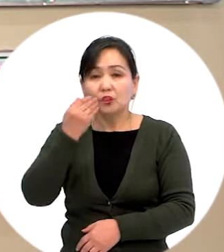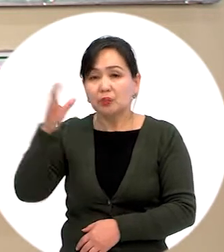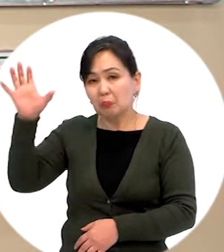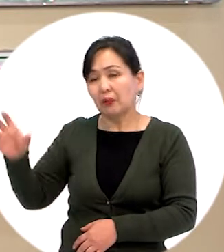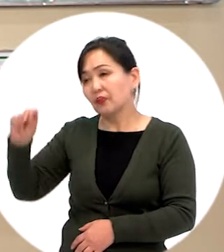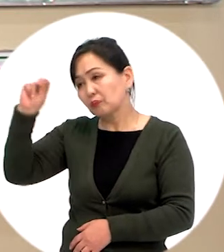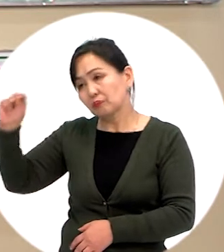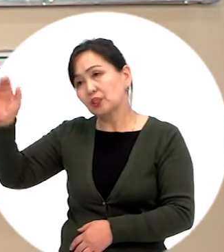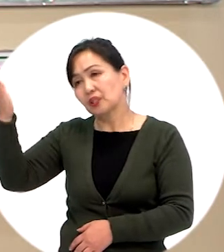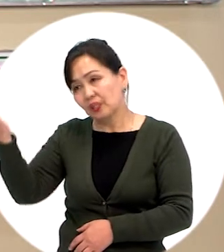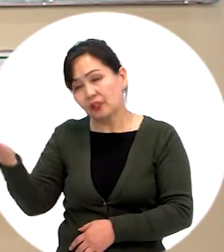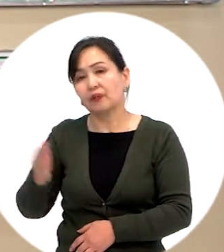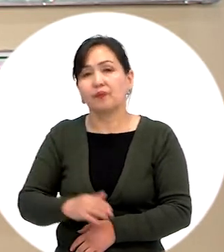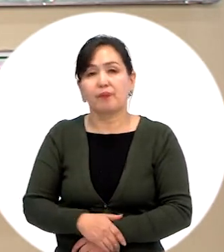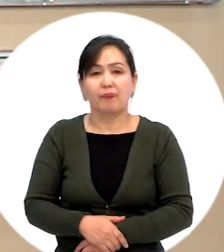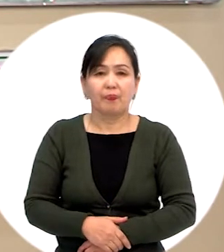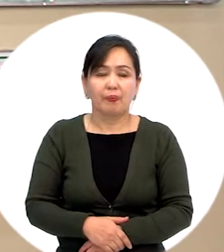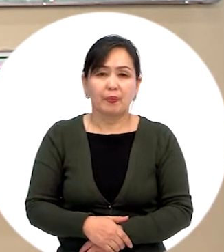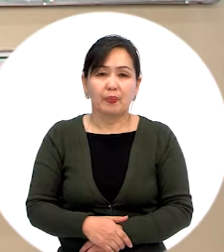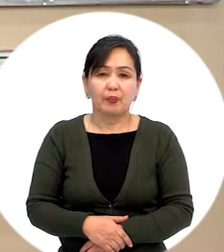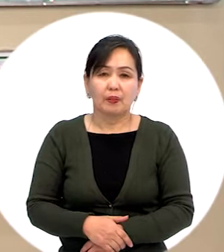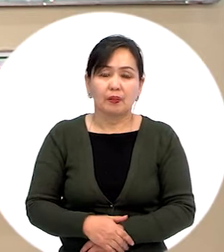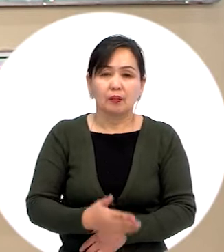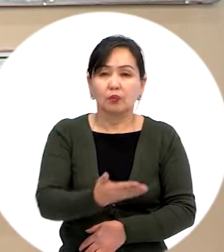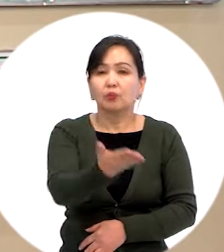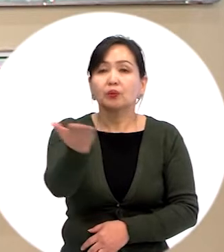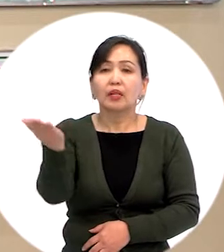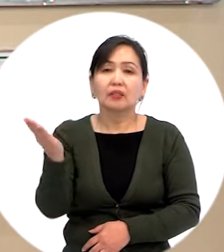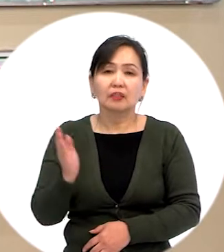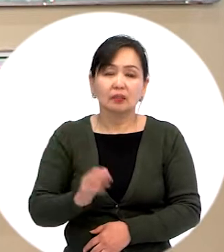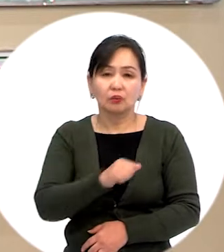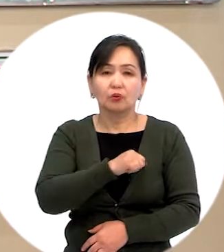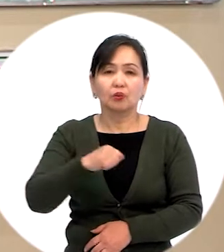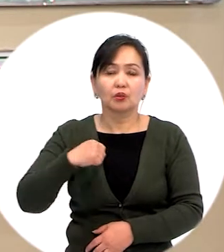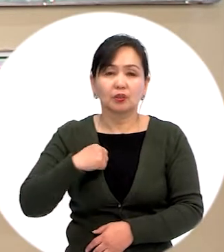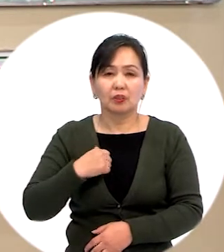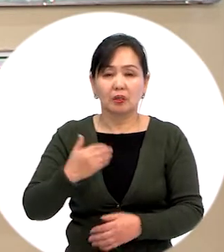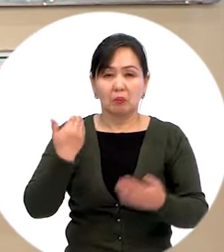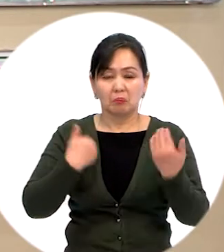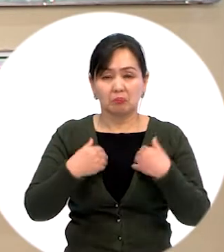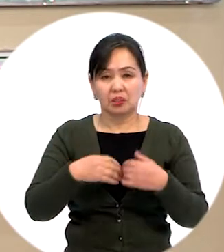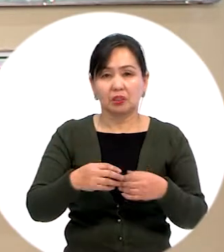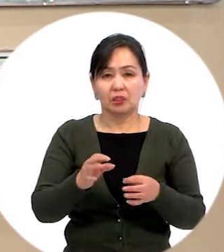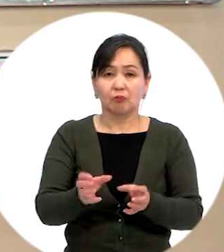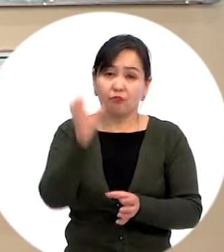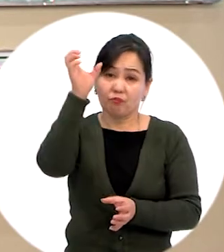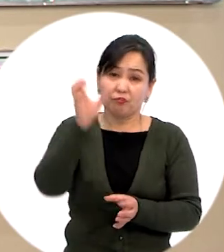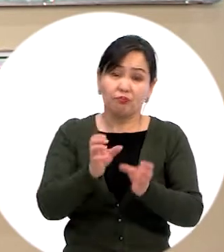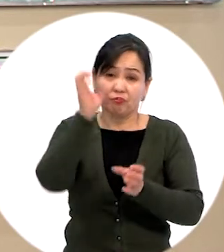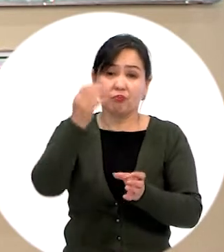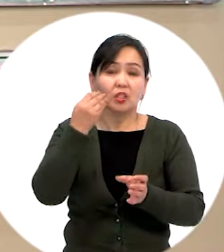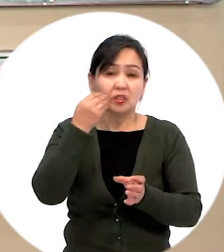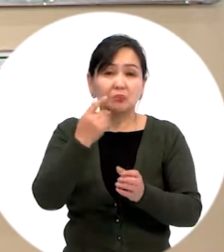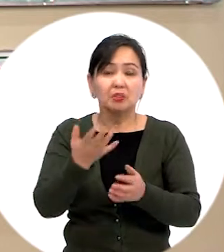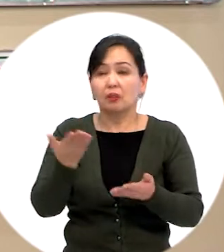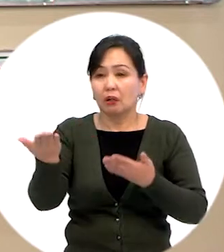багнанд бичнэ. За одоо миний хүүхдүүд өөрсдөө багшийнхаа өргөсөн жимсний дугаарыг